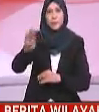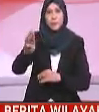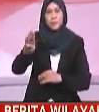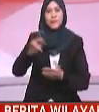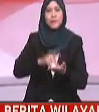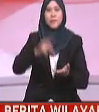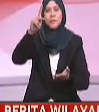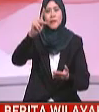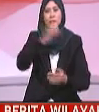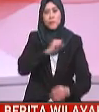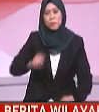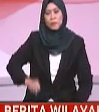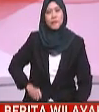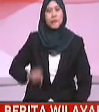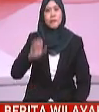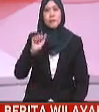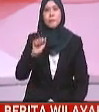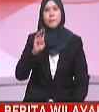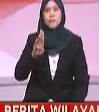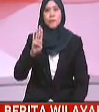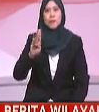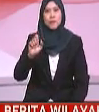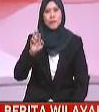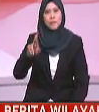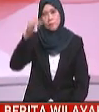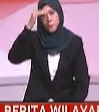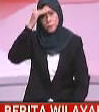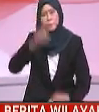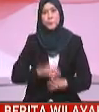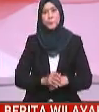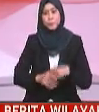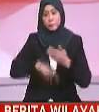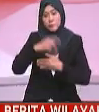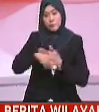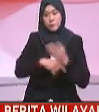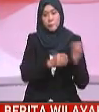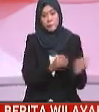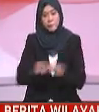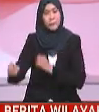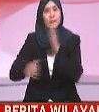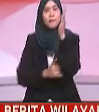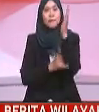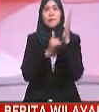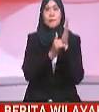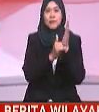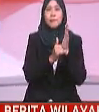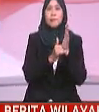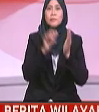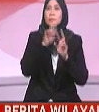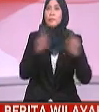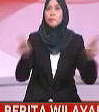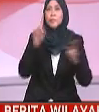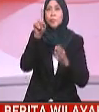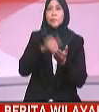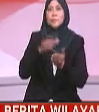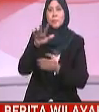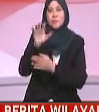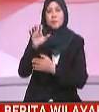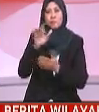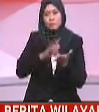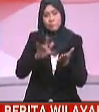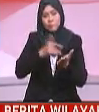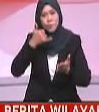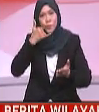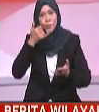Kompleks Sultan Abu Bakar Johor Bahru. Program anjuran Yayasan MBJB menyediakan 1,500 unit telefon